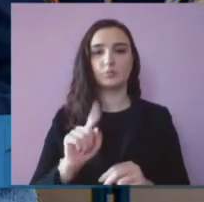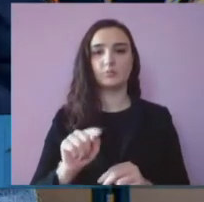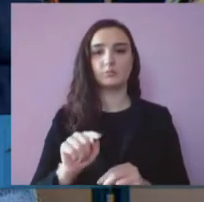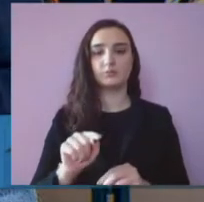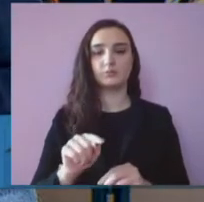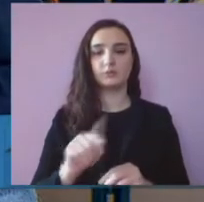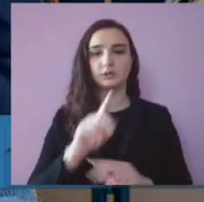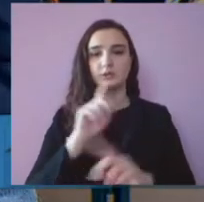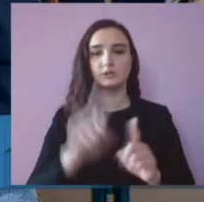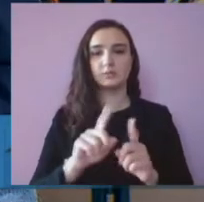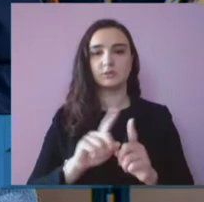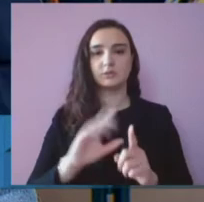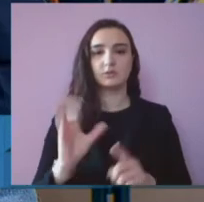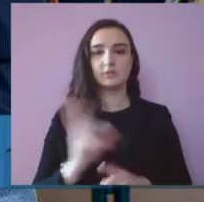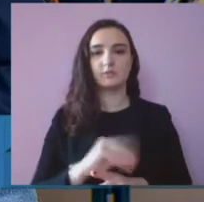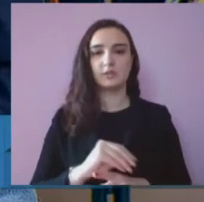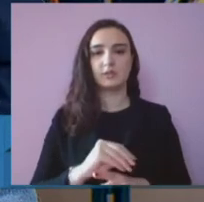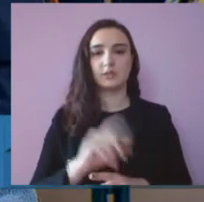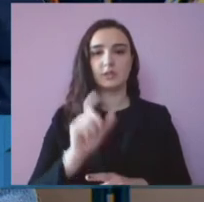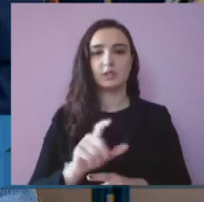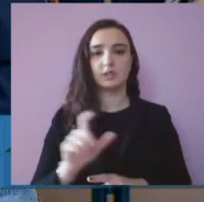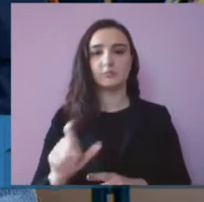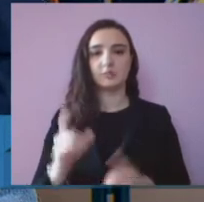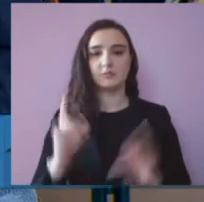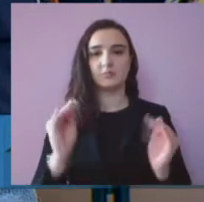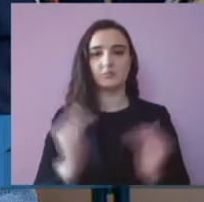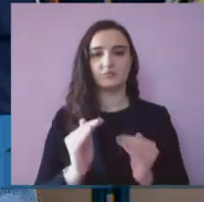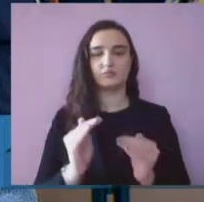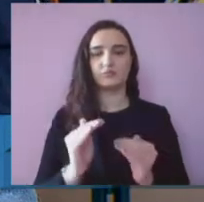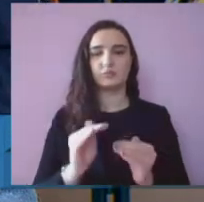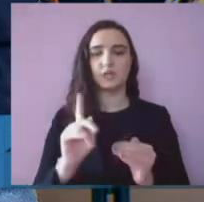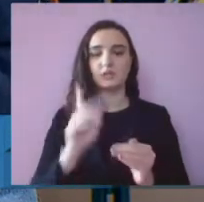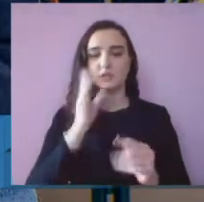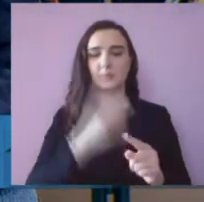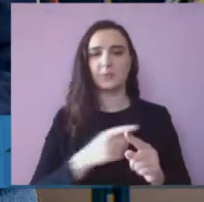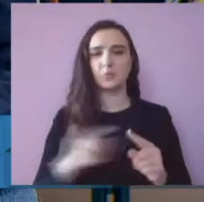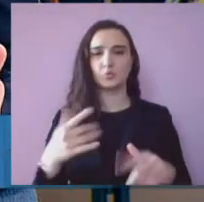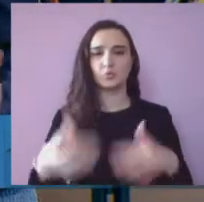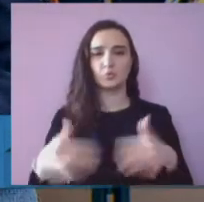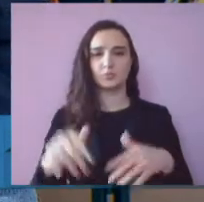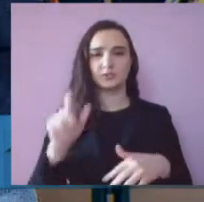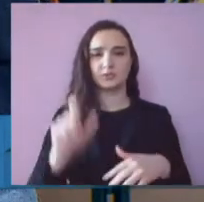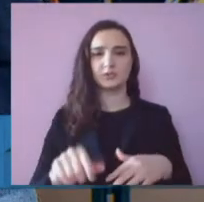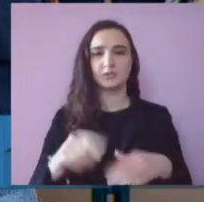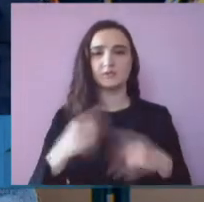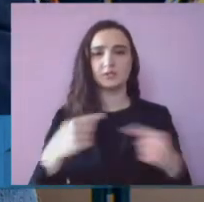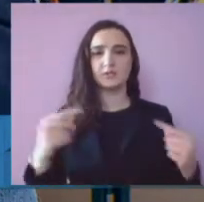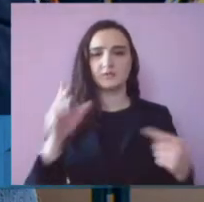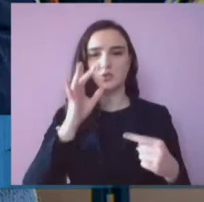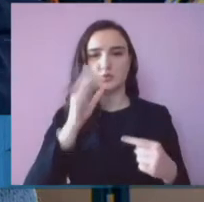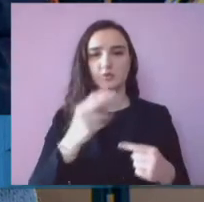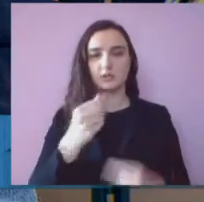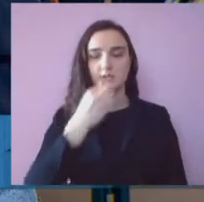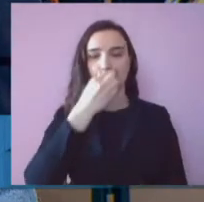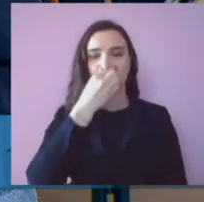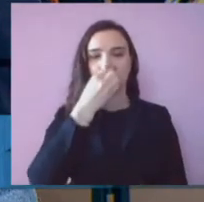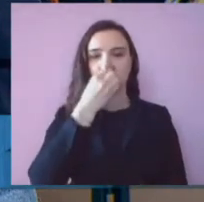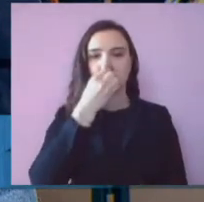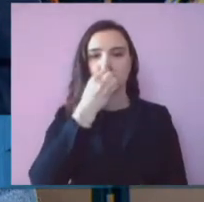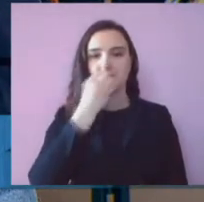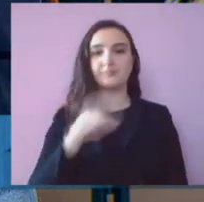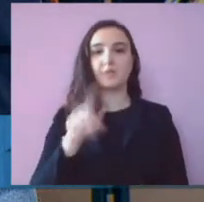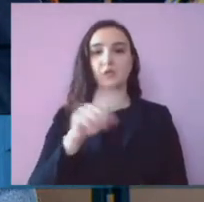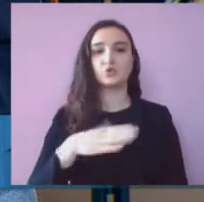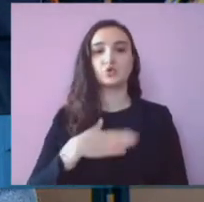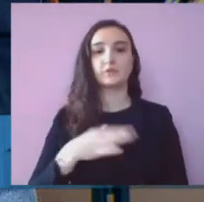თითქმის ყველა არსების პირმშო რაღაც პერიოდი უსუსურია სხვადასხვა დროით, რა თქმა უნდა, მათ შორის ჩვენი შვილებიც.